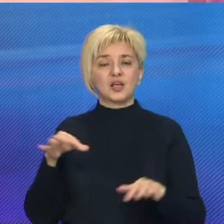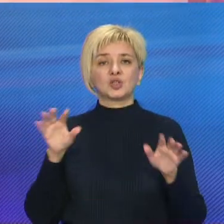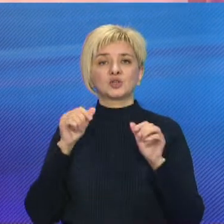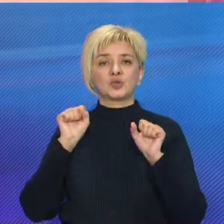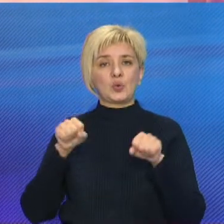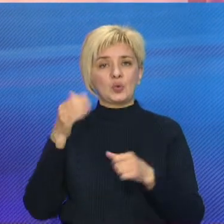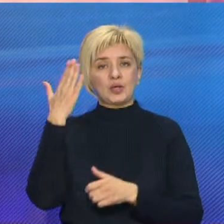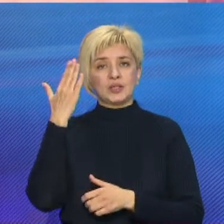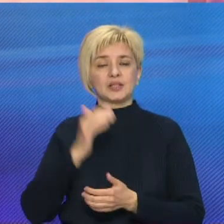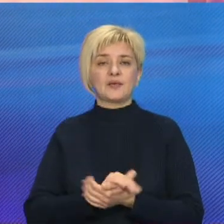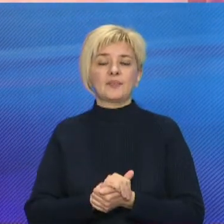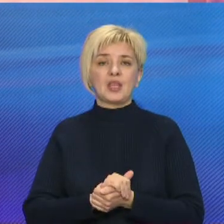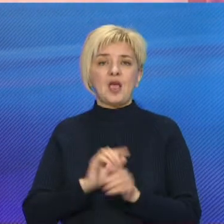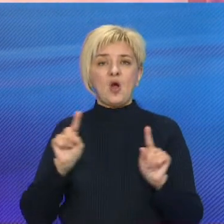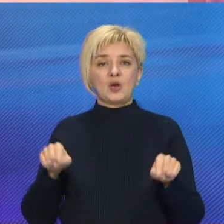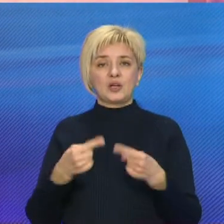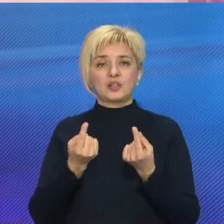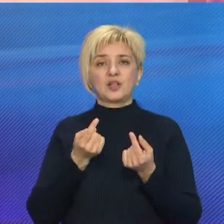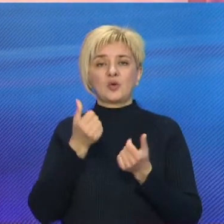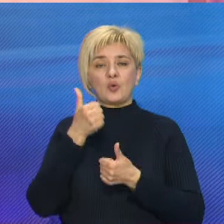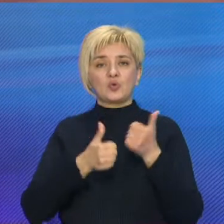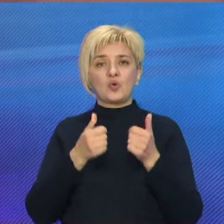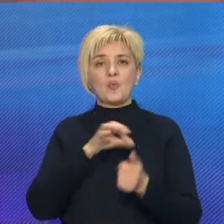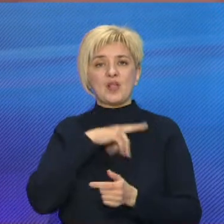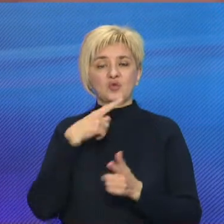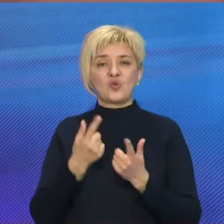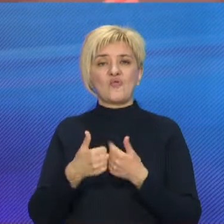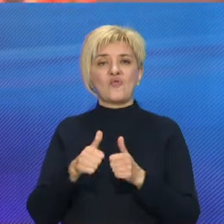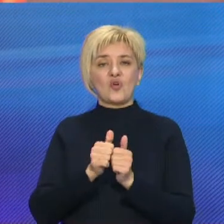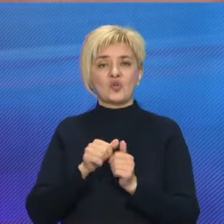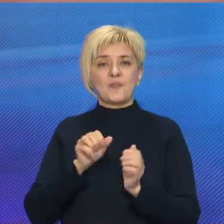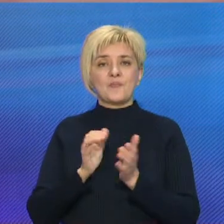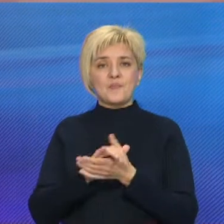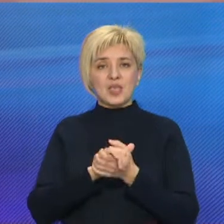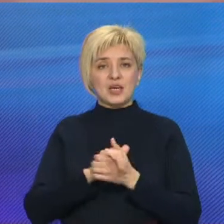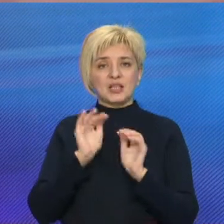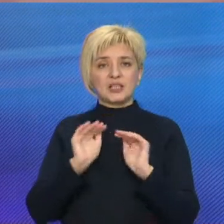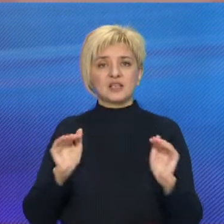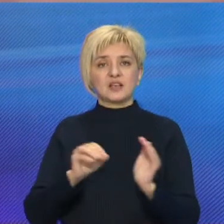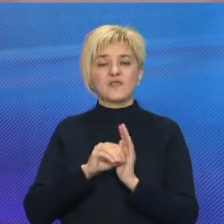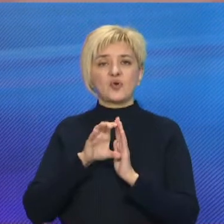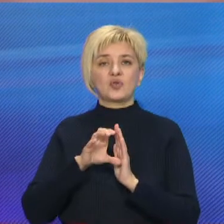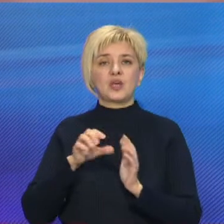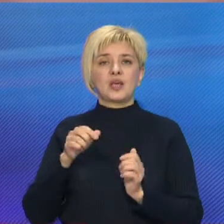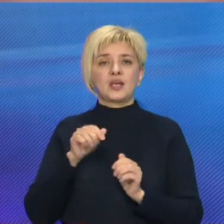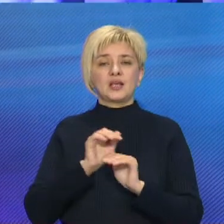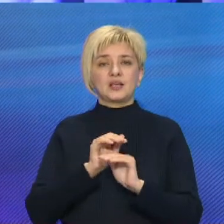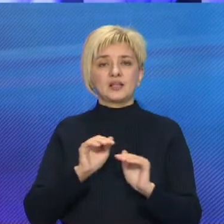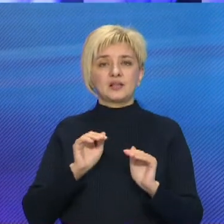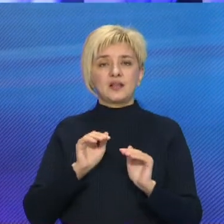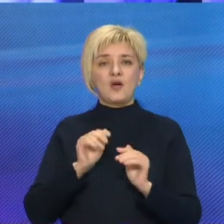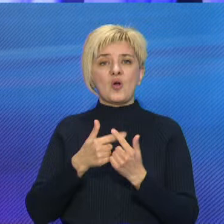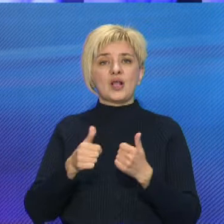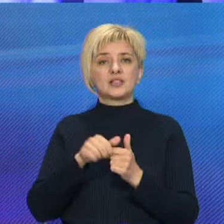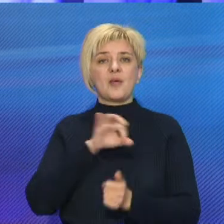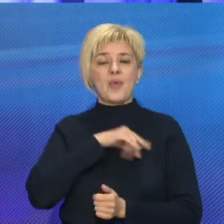Організатори конкурсу – Білоруський фонд міру, Білоруський дитячий фонд, Гродінська обласна організація Республіканського громадського об'єднання «Білая Русь»,